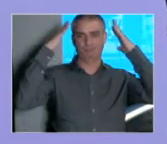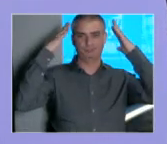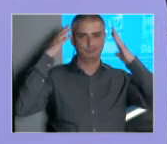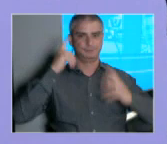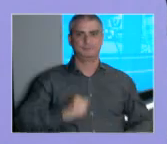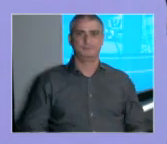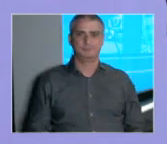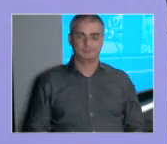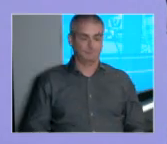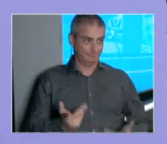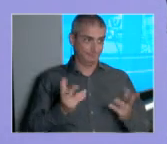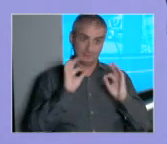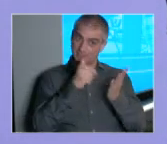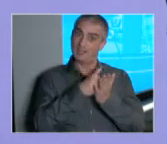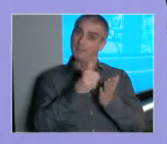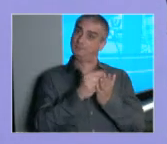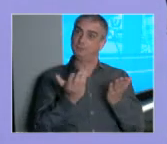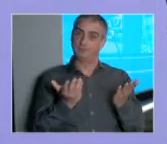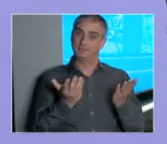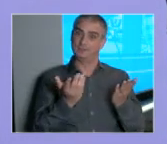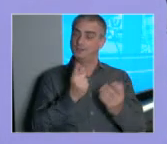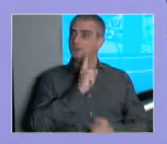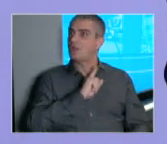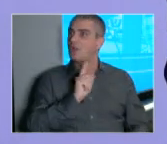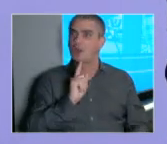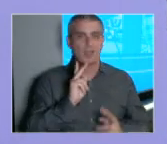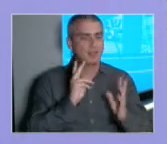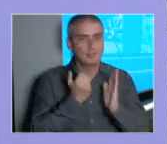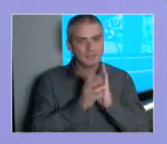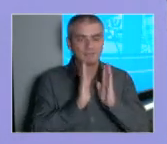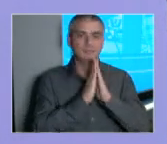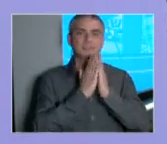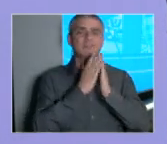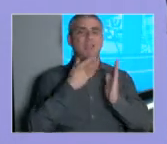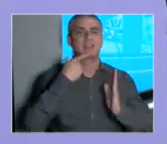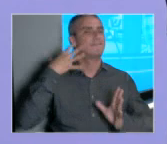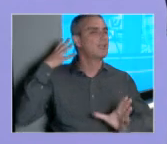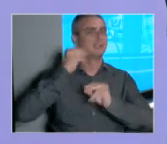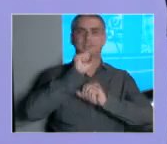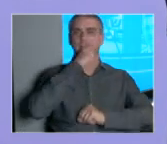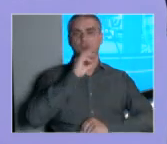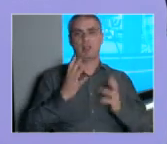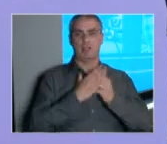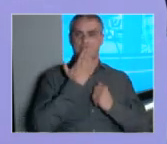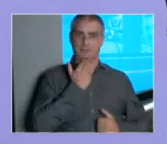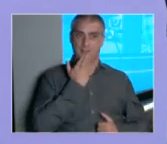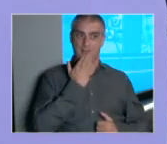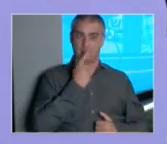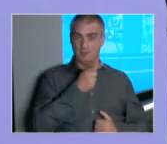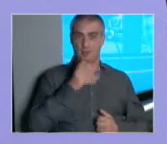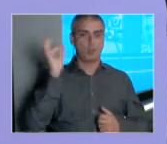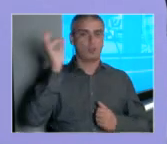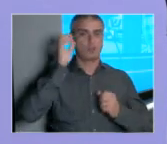לא, חברים, צריכים להמשיך. לא נפקד מספרי דברי הימים של עם ישראל,